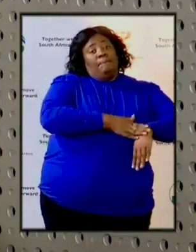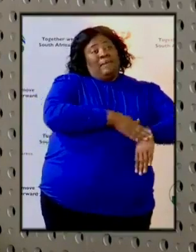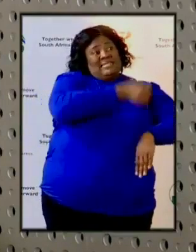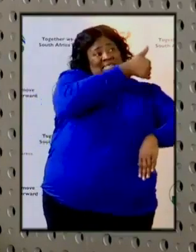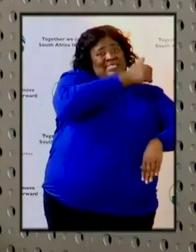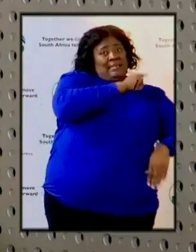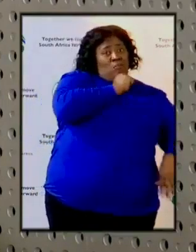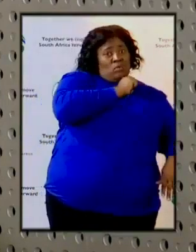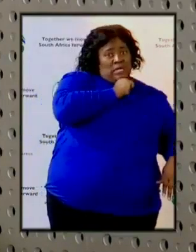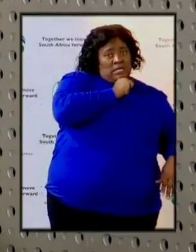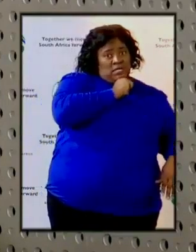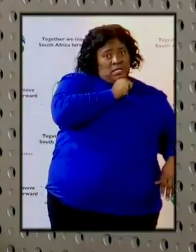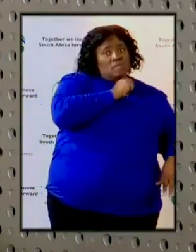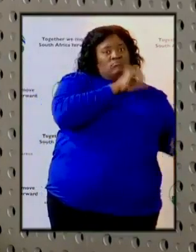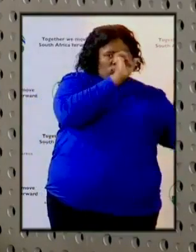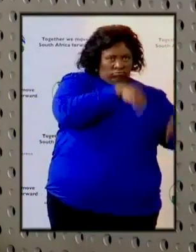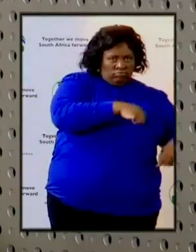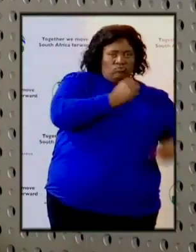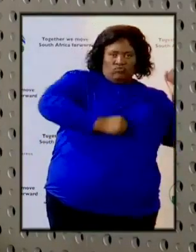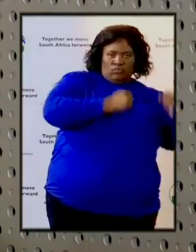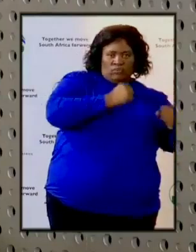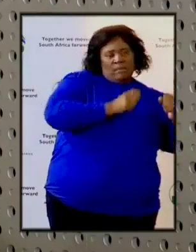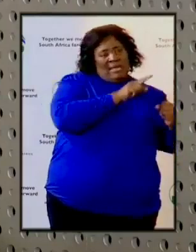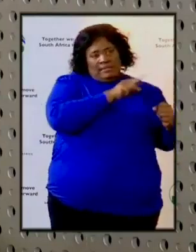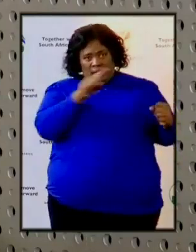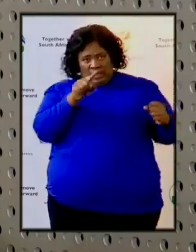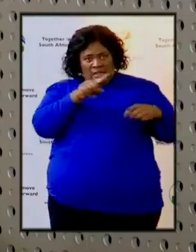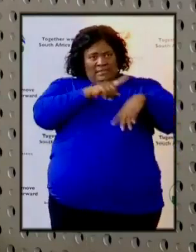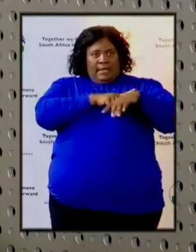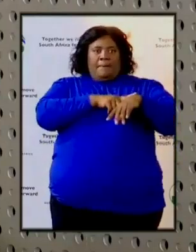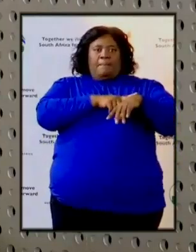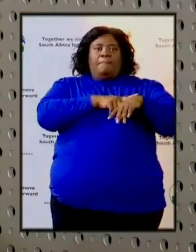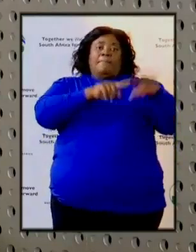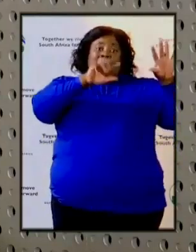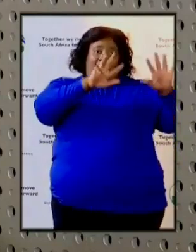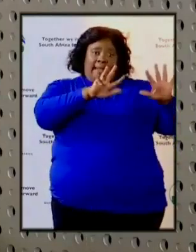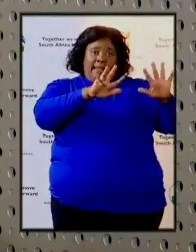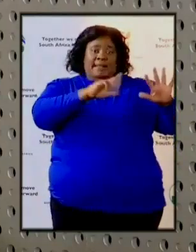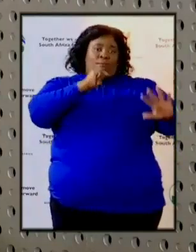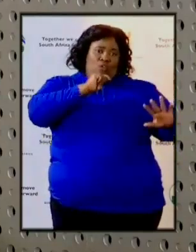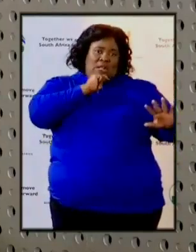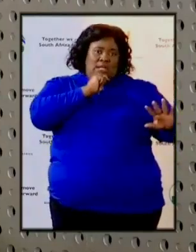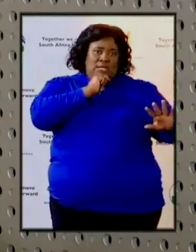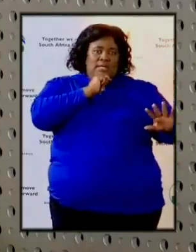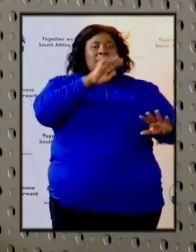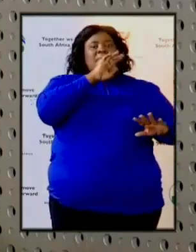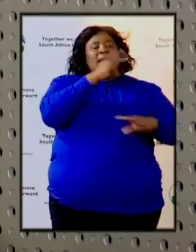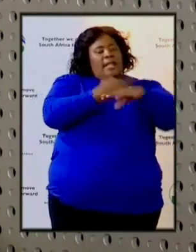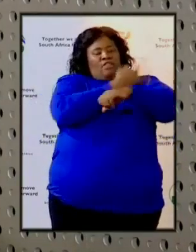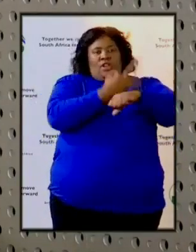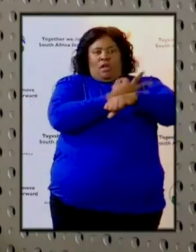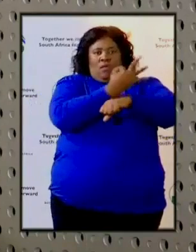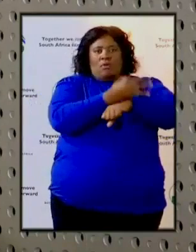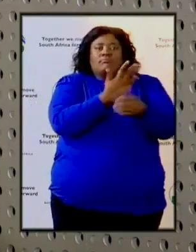lesithupha ekseni kuya ngehora lesishaka lolunye ekseni amahora